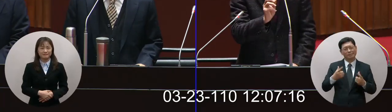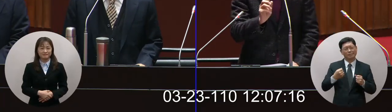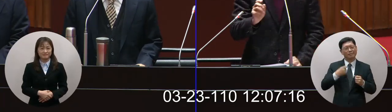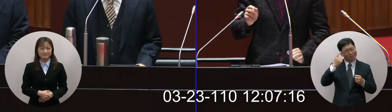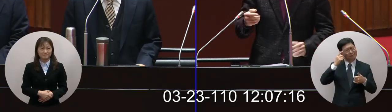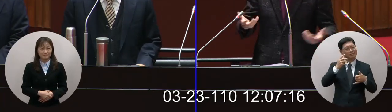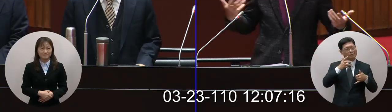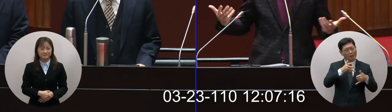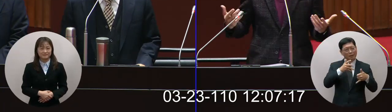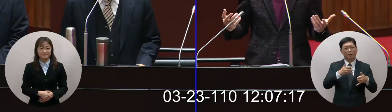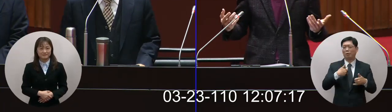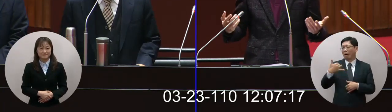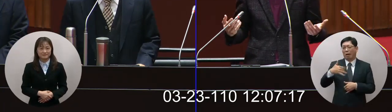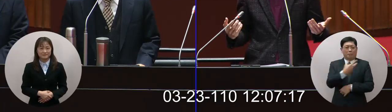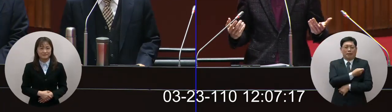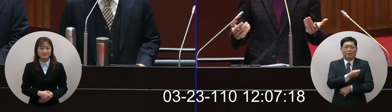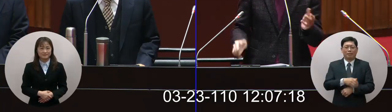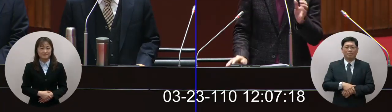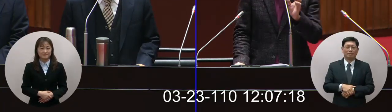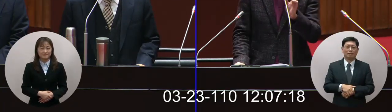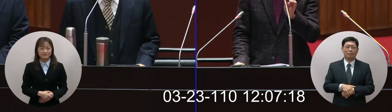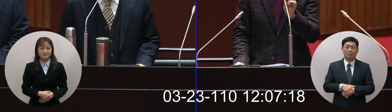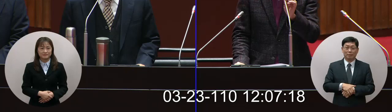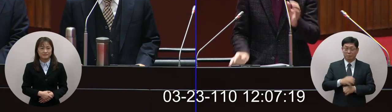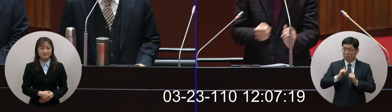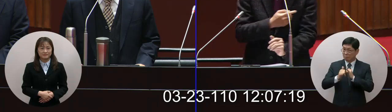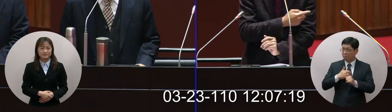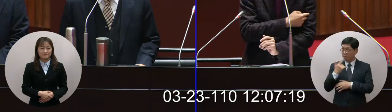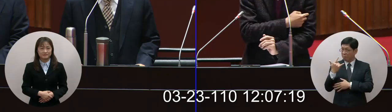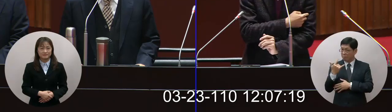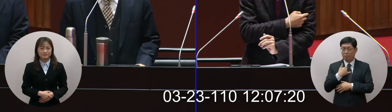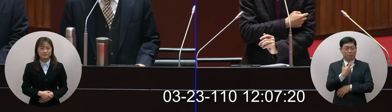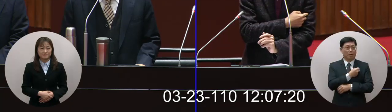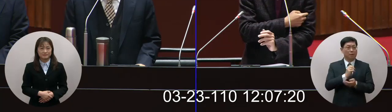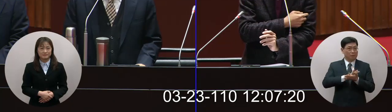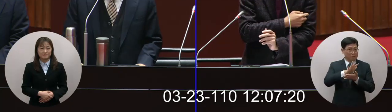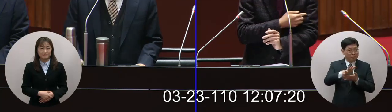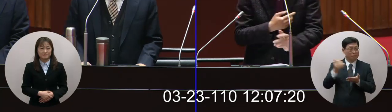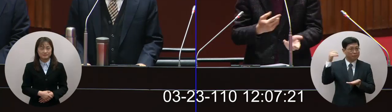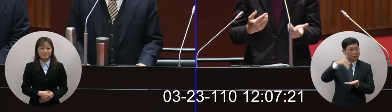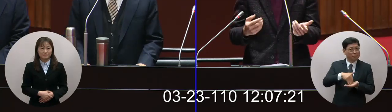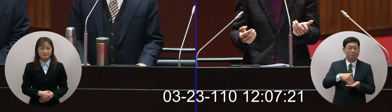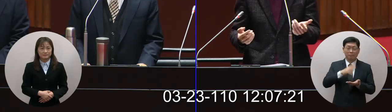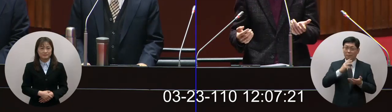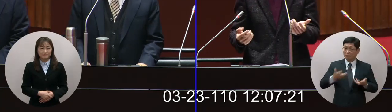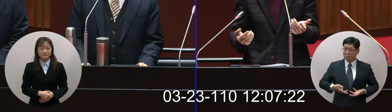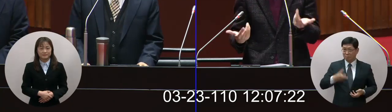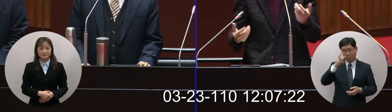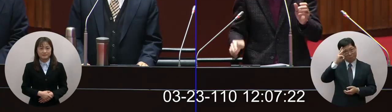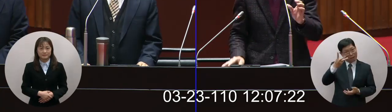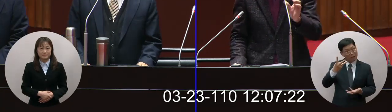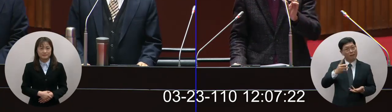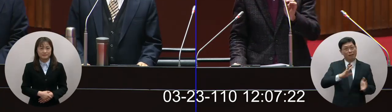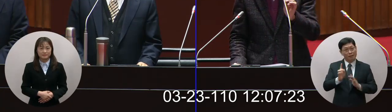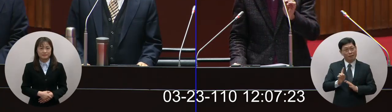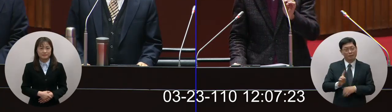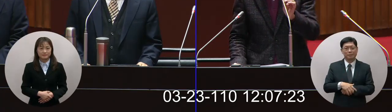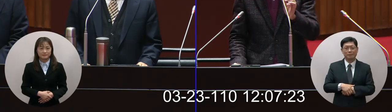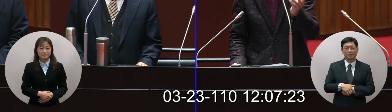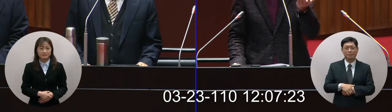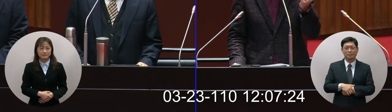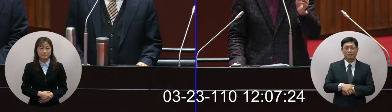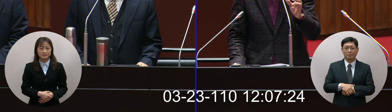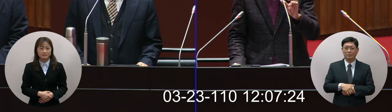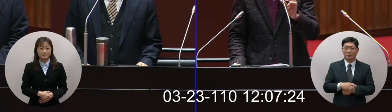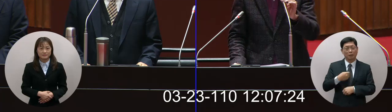了解一下说，因为我还没打嘛。哦、那国人都来看说，打了以后到底是要休息三天呢、啊，还是怎么样？有